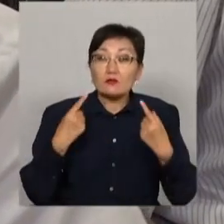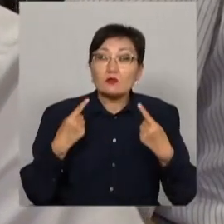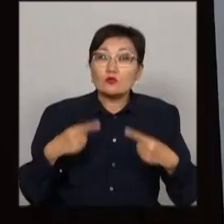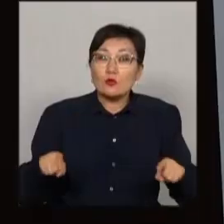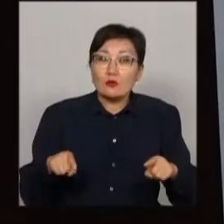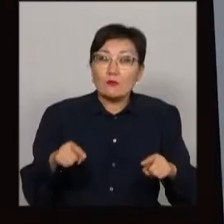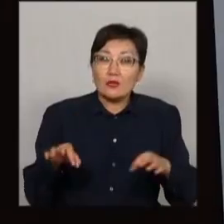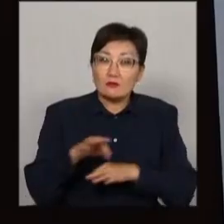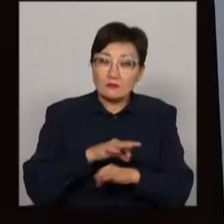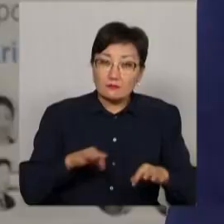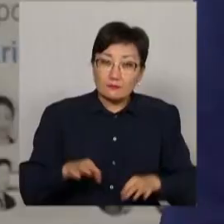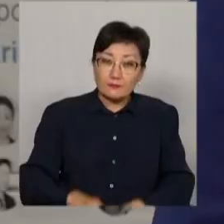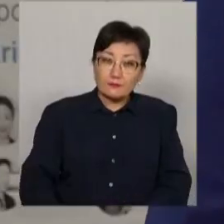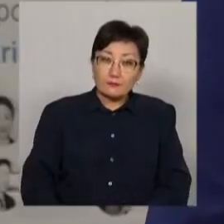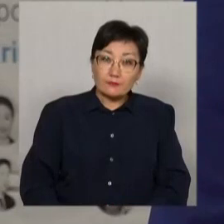проектов.